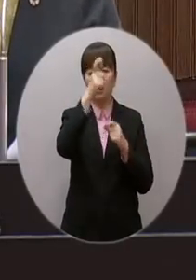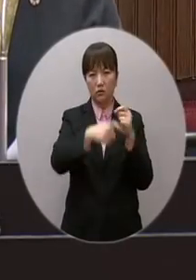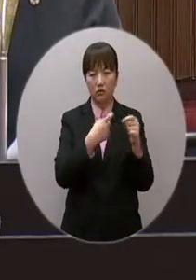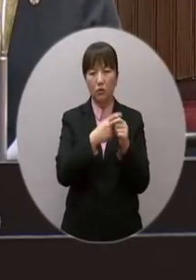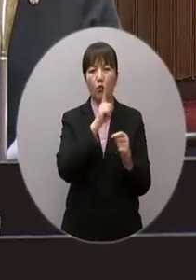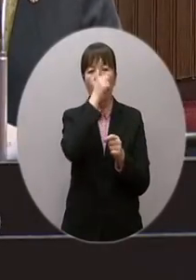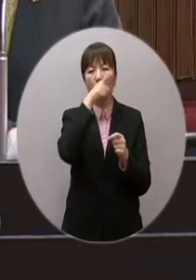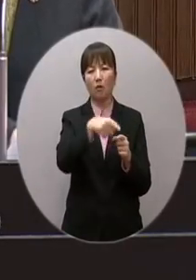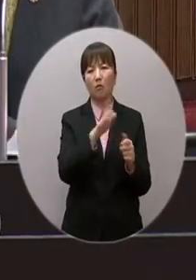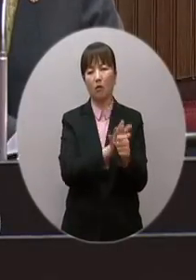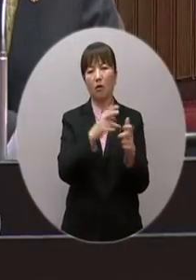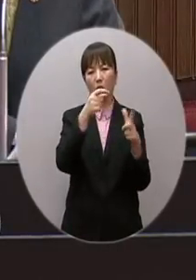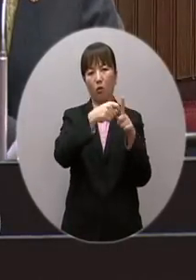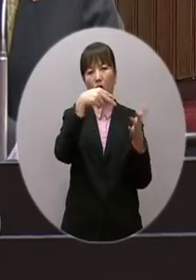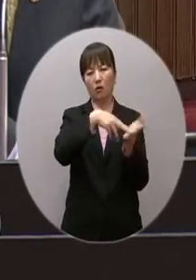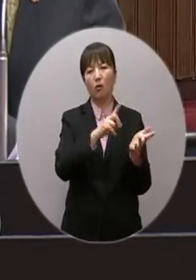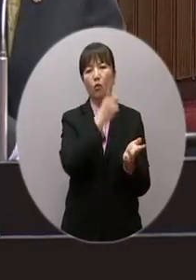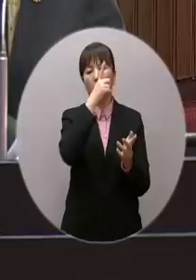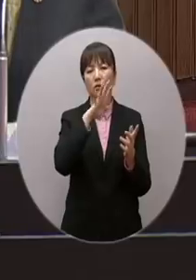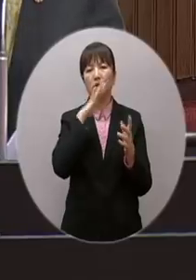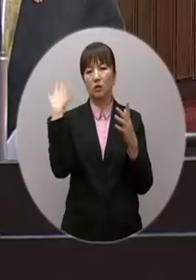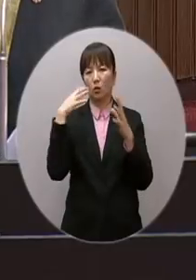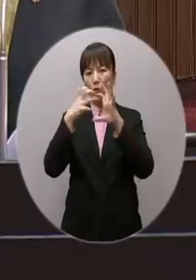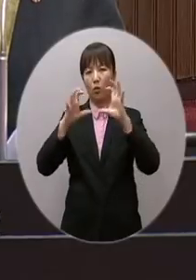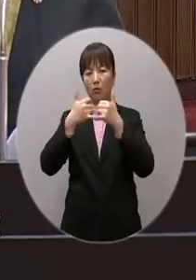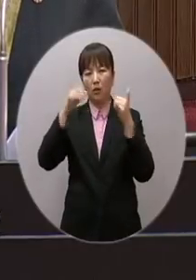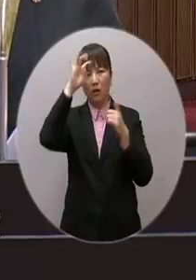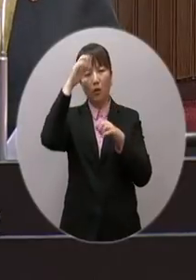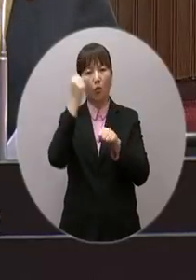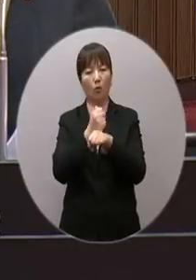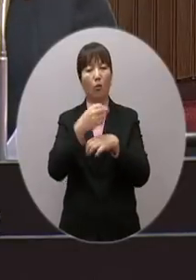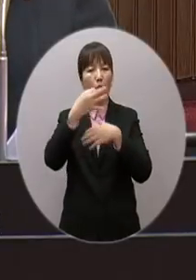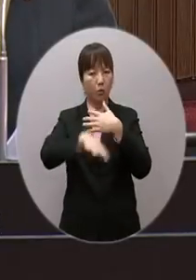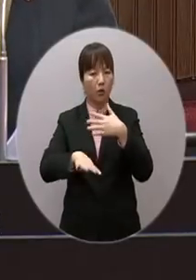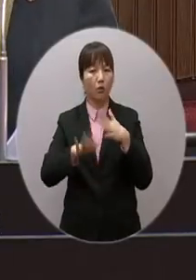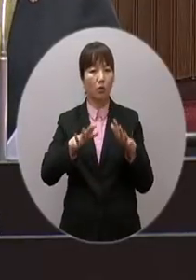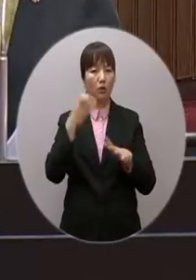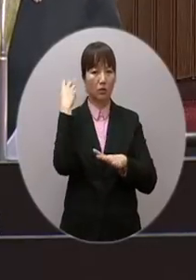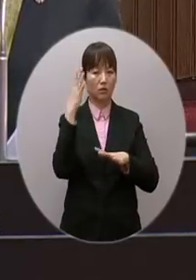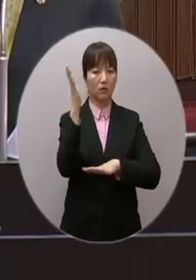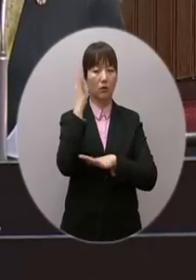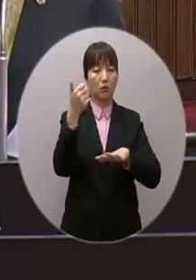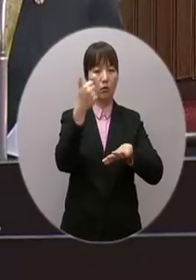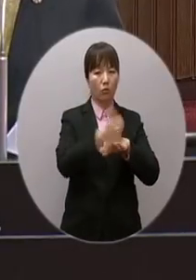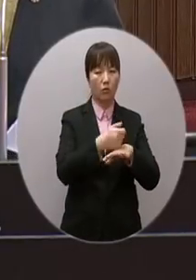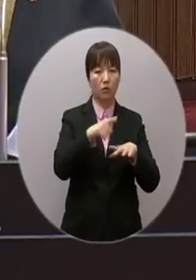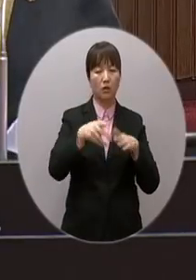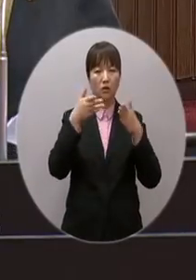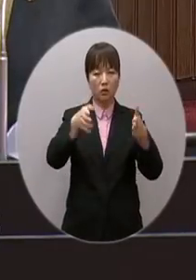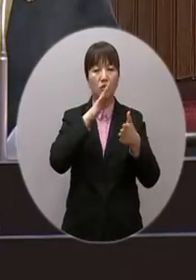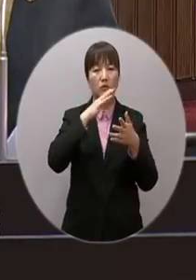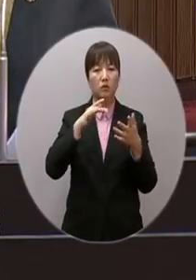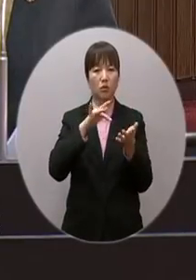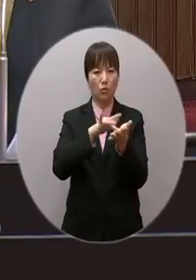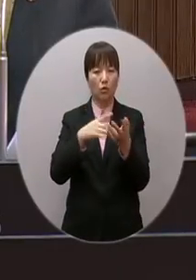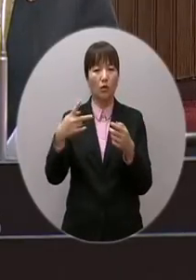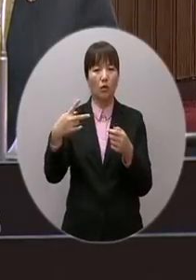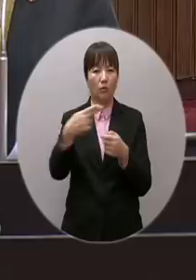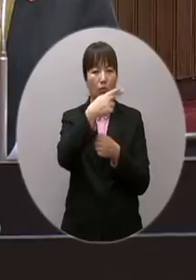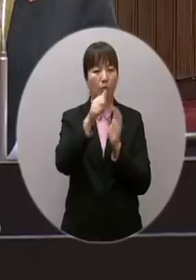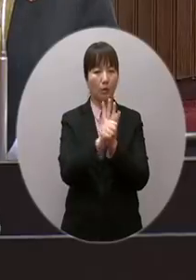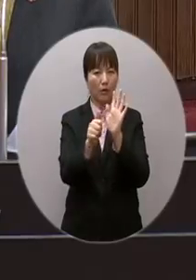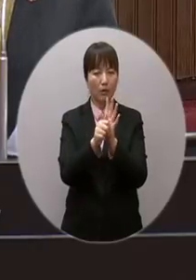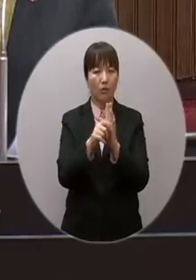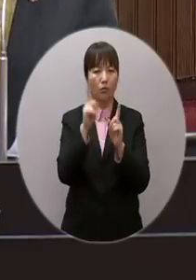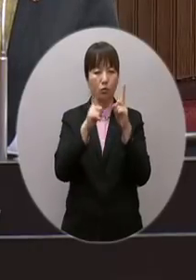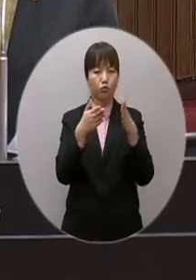来都唯一啦。啊，国民党进户时阵无做诶。好，那现在新政府如果说我们在做戒毒成瘾的部分，应该要有